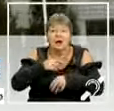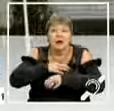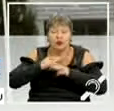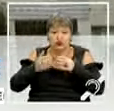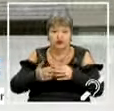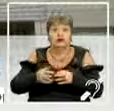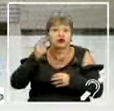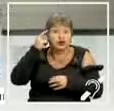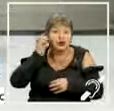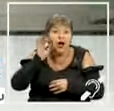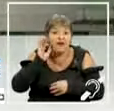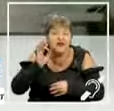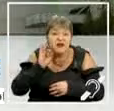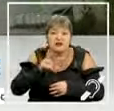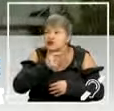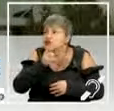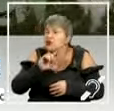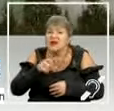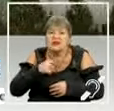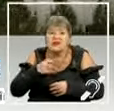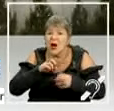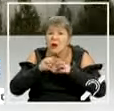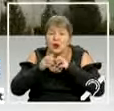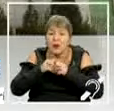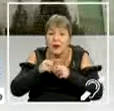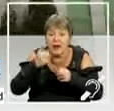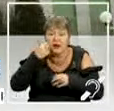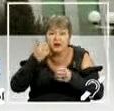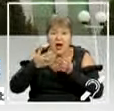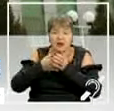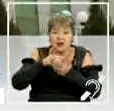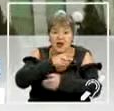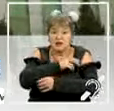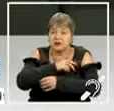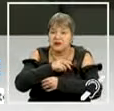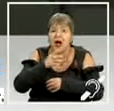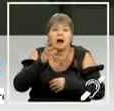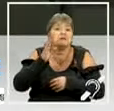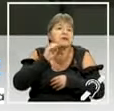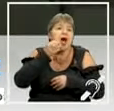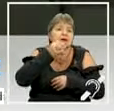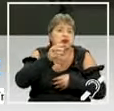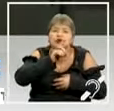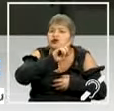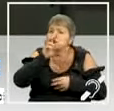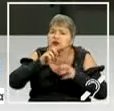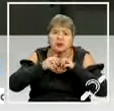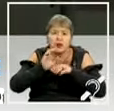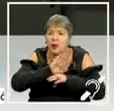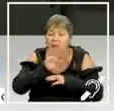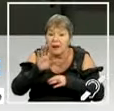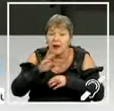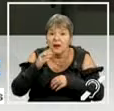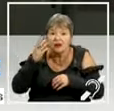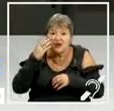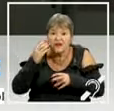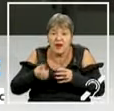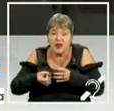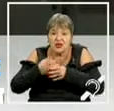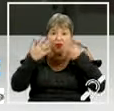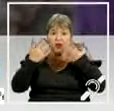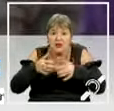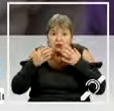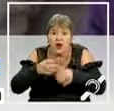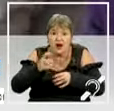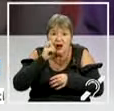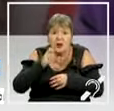monitorizată. Nu existau probleme. Chiar și la internare, medicii ar fi spus că nu sunt motive de îngrijorare. Femeia a început însă să aibă dureri mari și